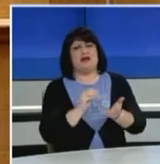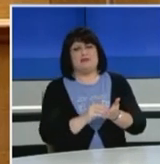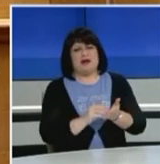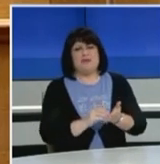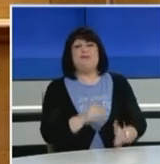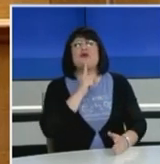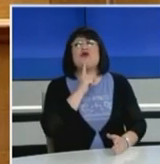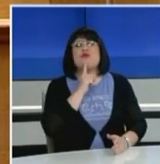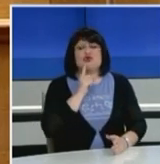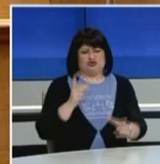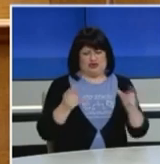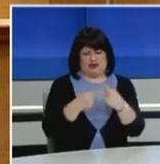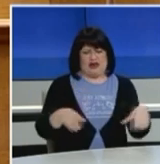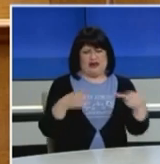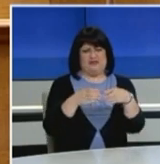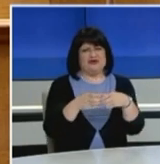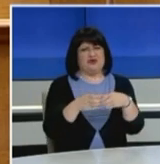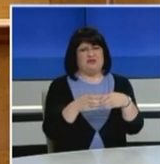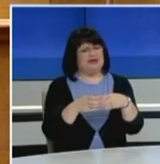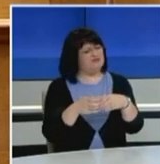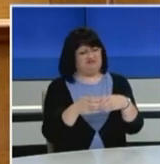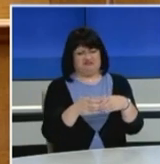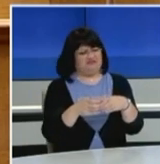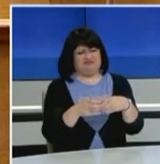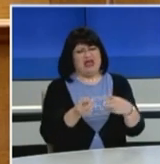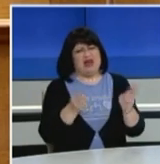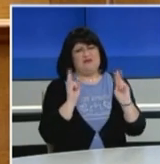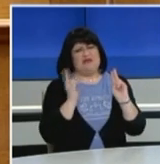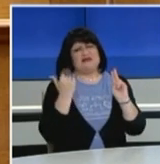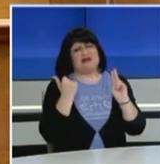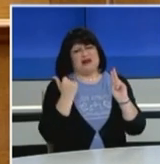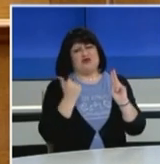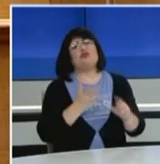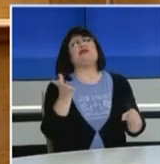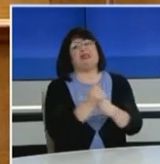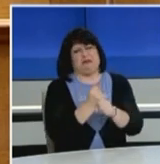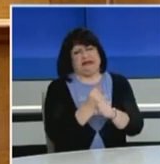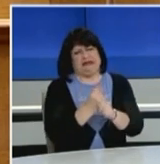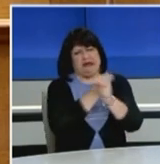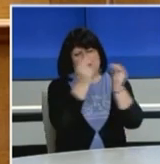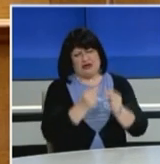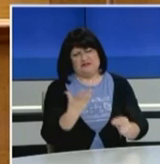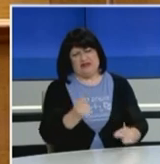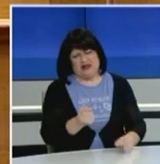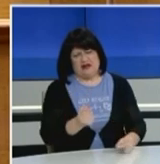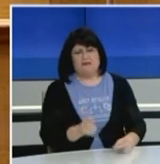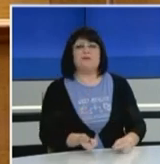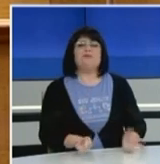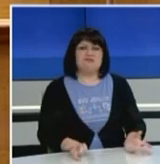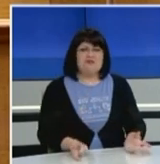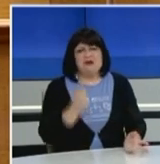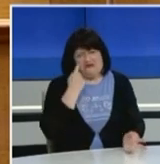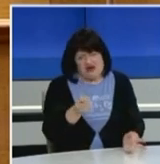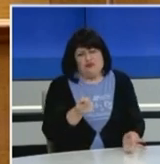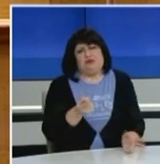εμπειρία από ανάλογες επιτροπές δεν μας γεννούσε και ιδιαίτερες ελπίδες για την επιτυχία του εγχειρήματος. Όπως τελικά